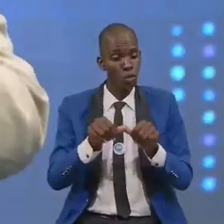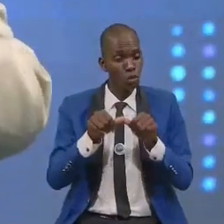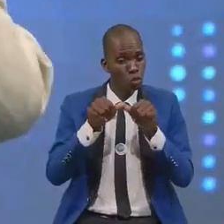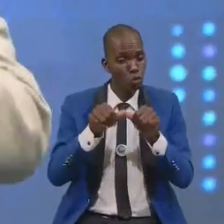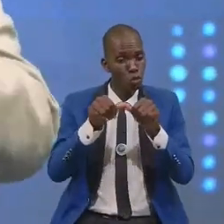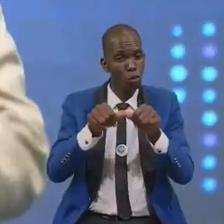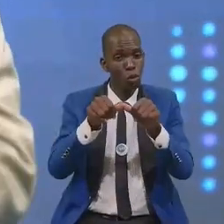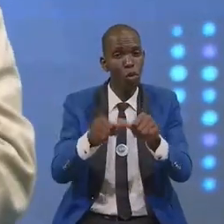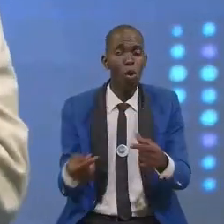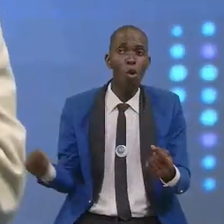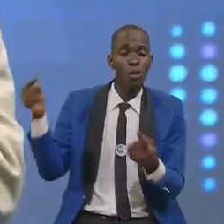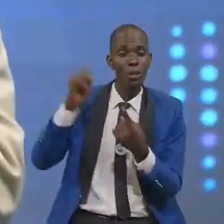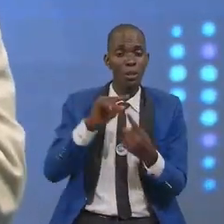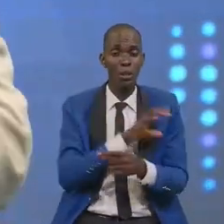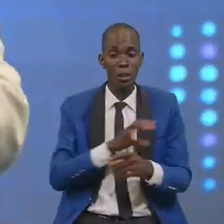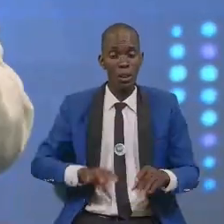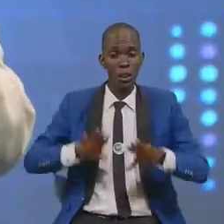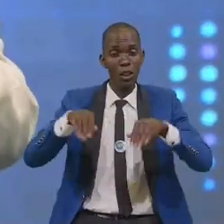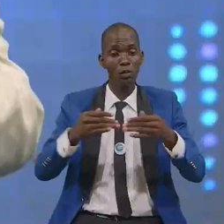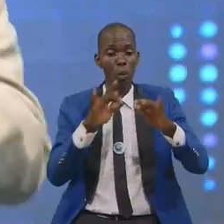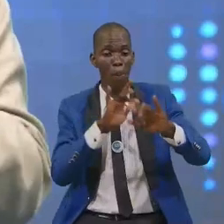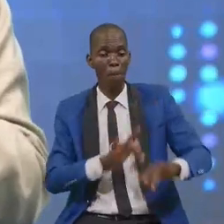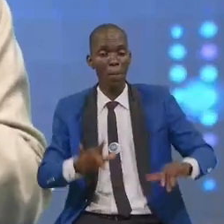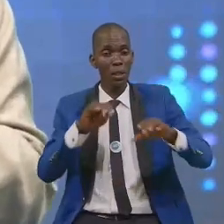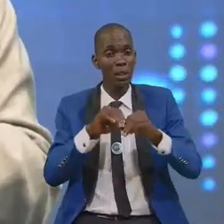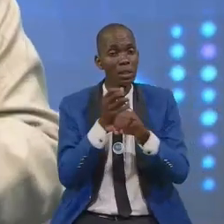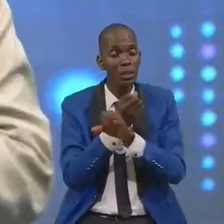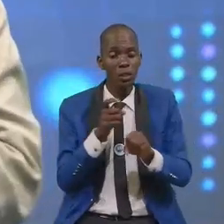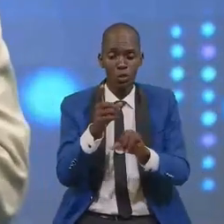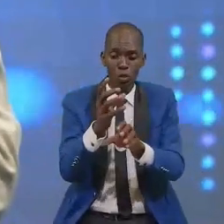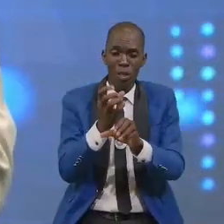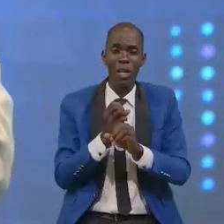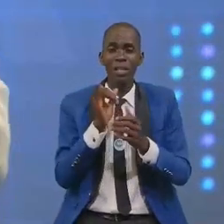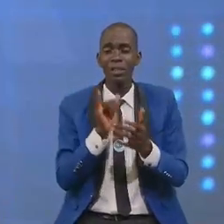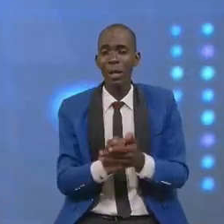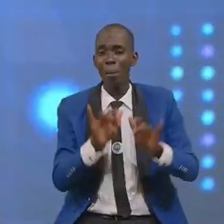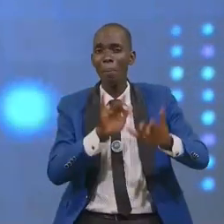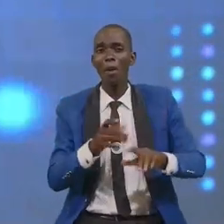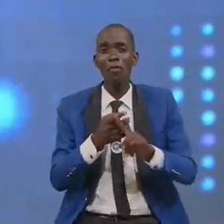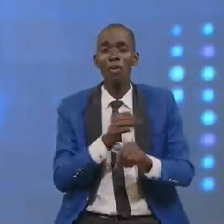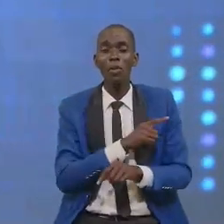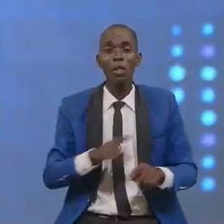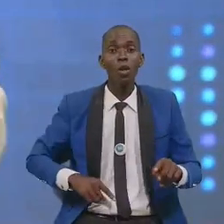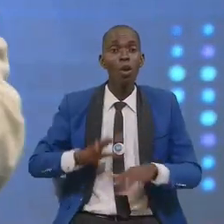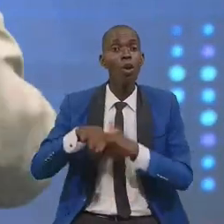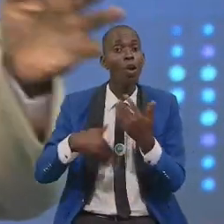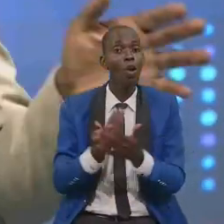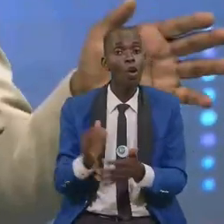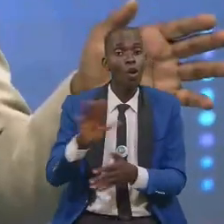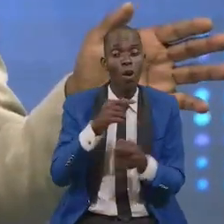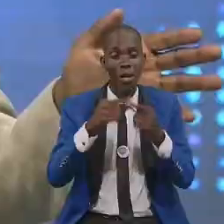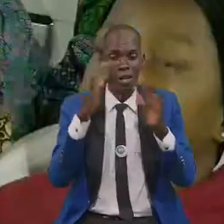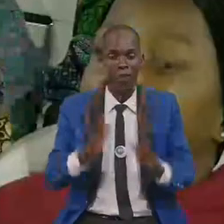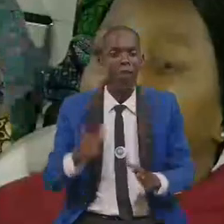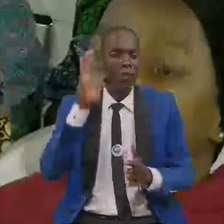comme tu conduis ça que Christ donne la musique dans le salut et tu reçois ta méthode du Seigneur tous tes ennemis seront